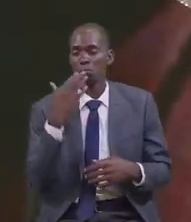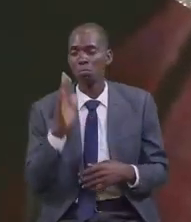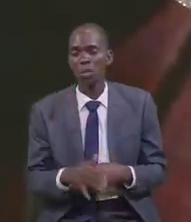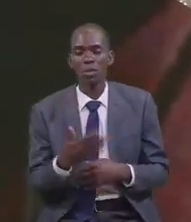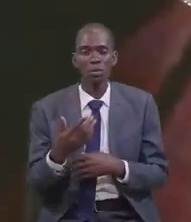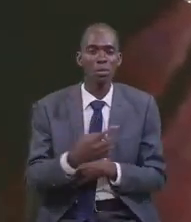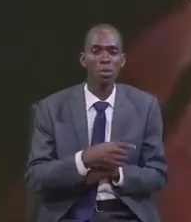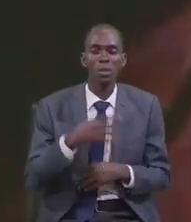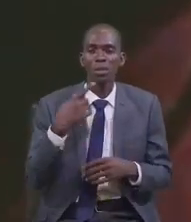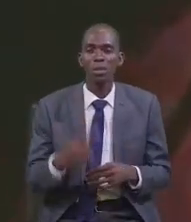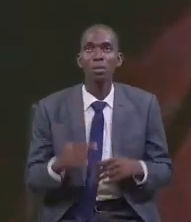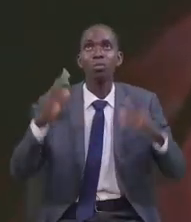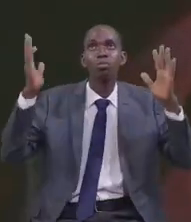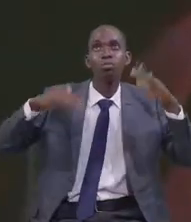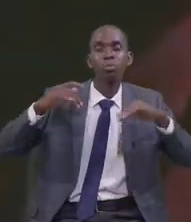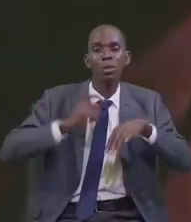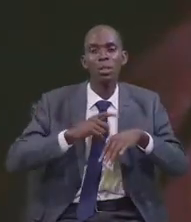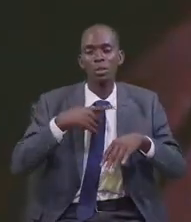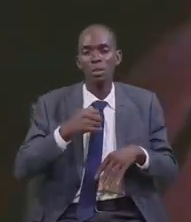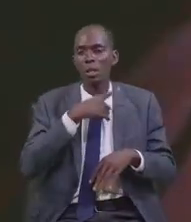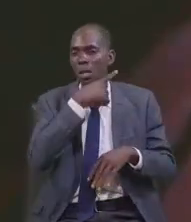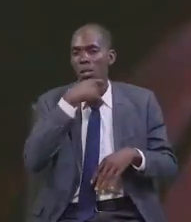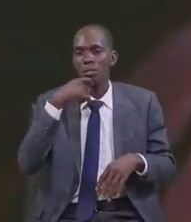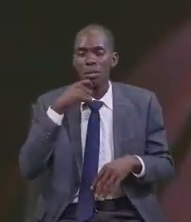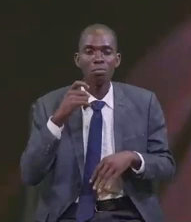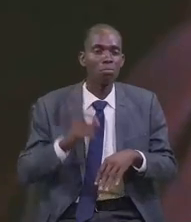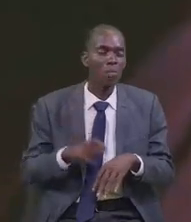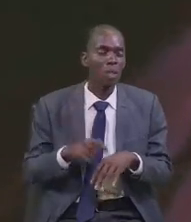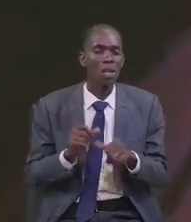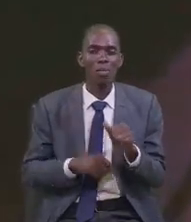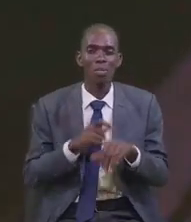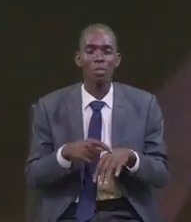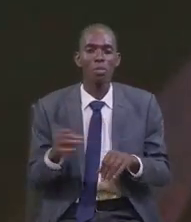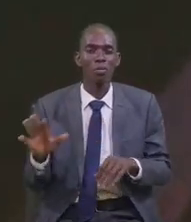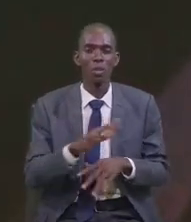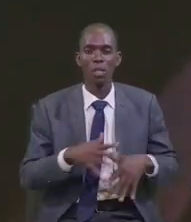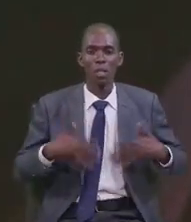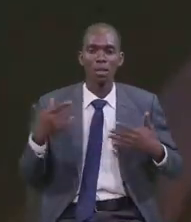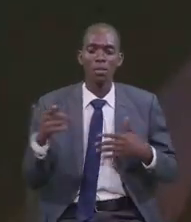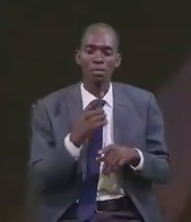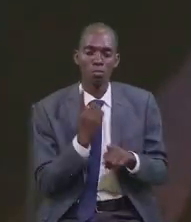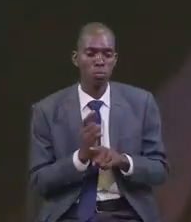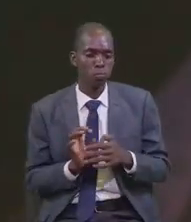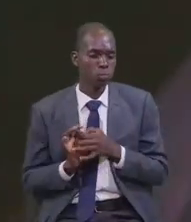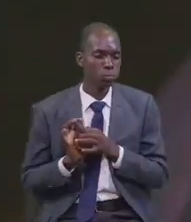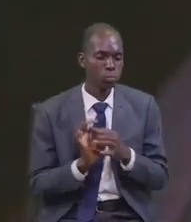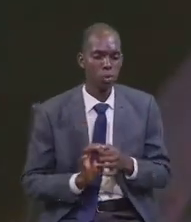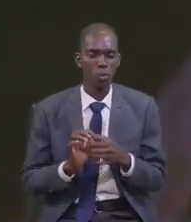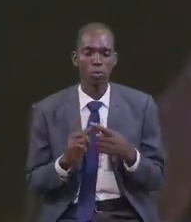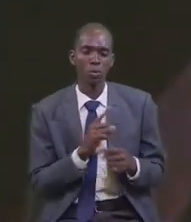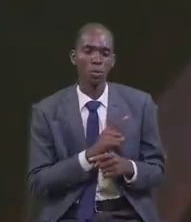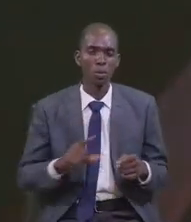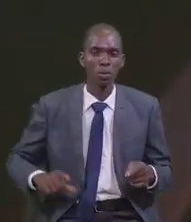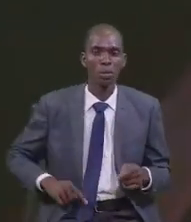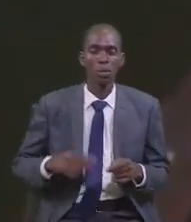temps de sécheresse, chaque saison de leur vie, ils s'attachent au Seigneur, ils se vouent au Seigneur,